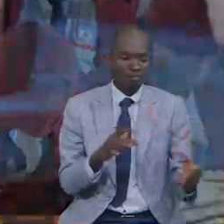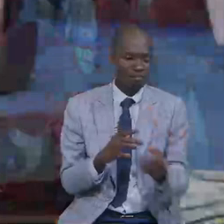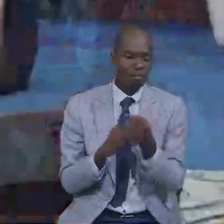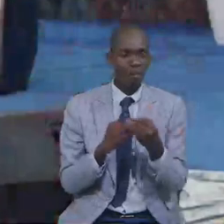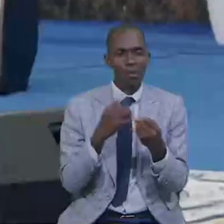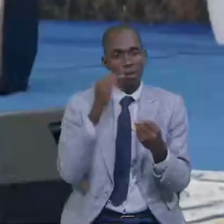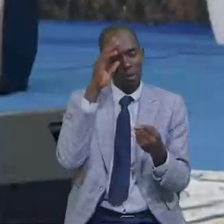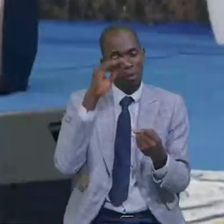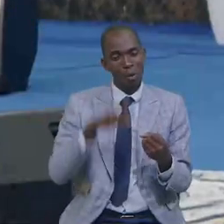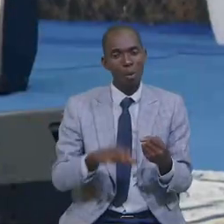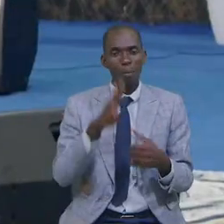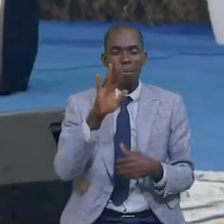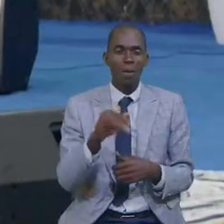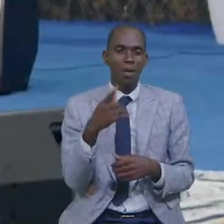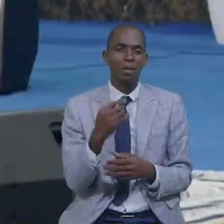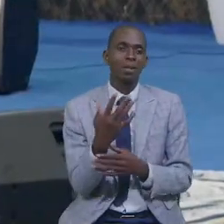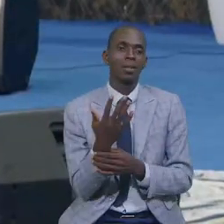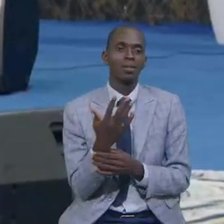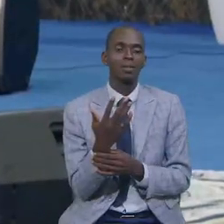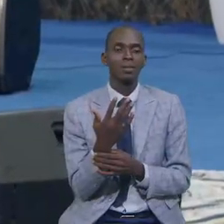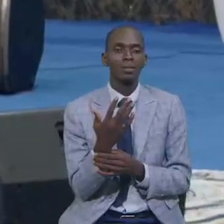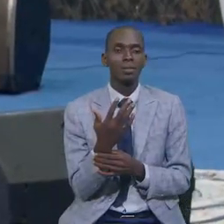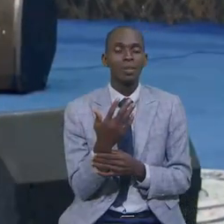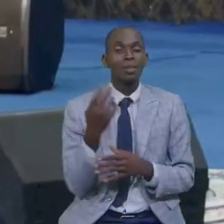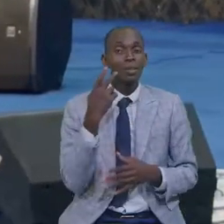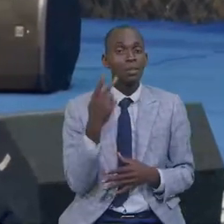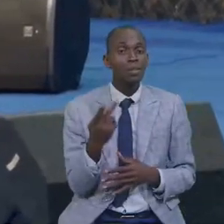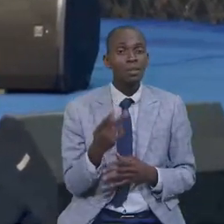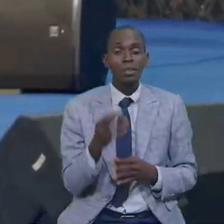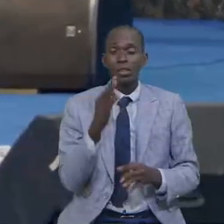Jésus l'ayant pris par la main